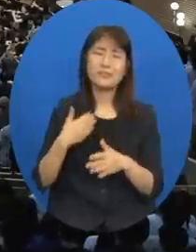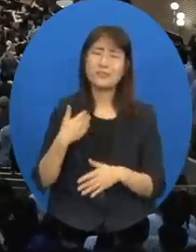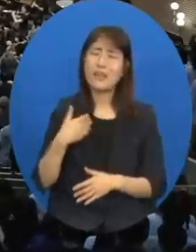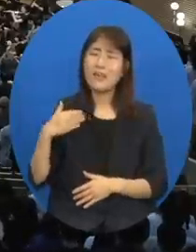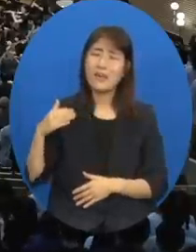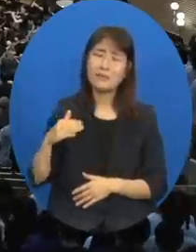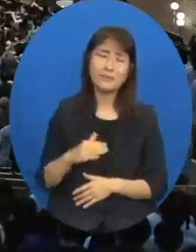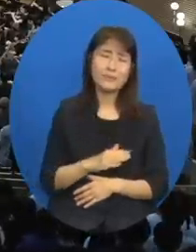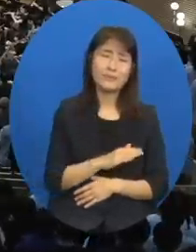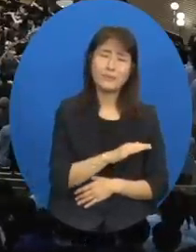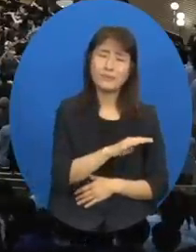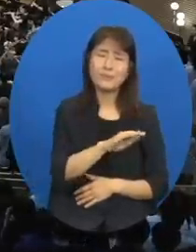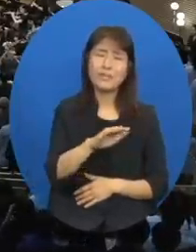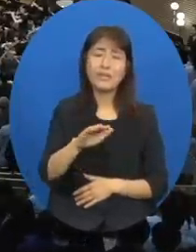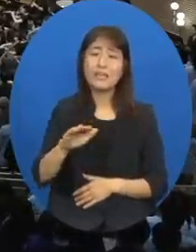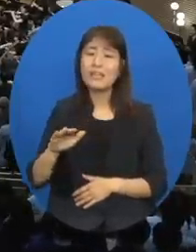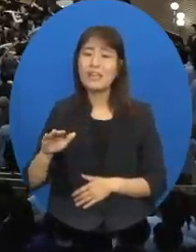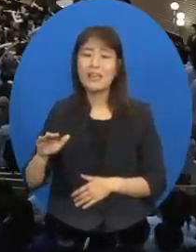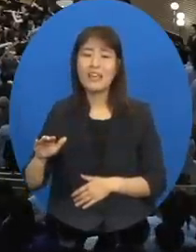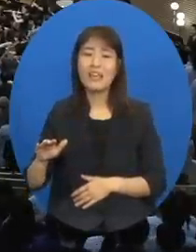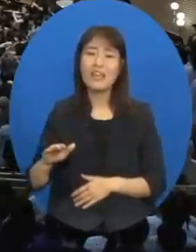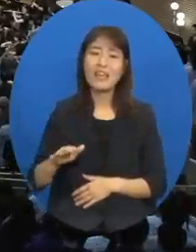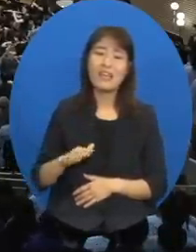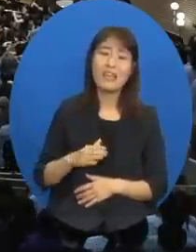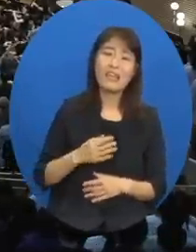난 중에 우리의